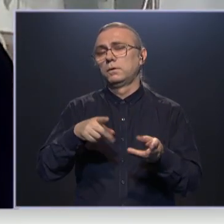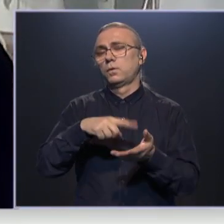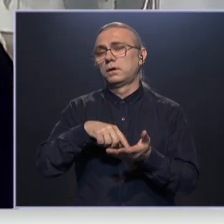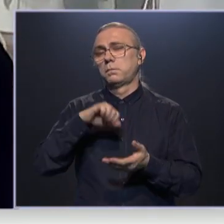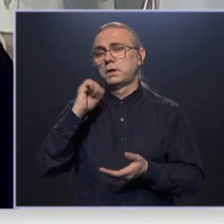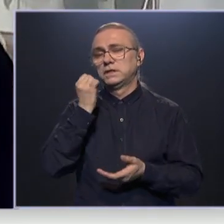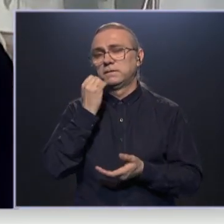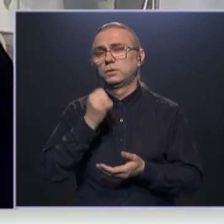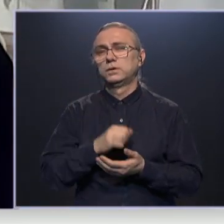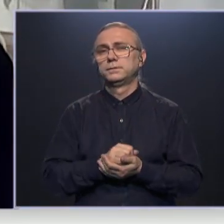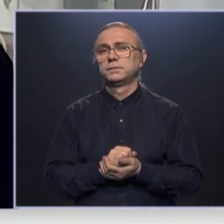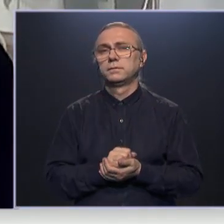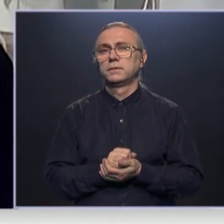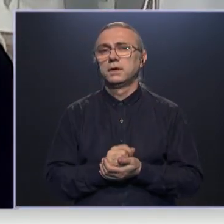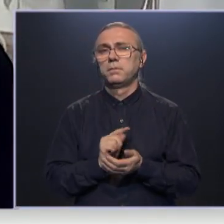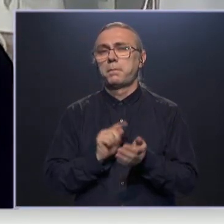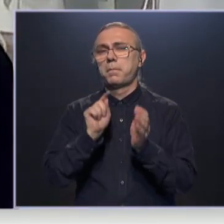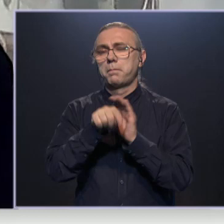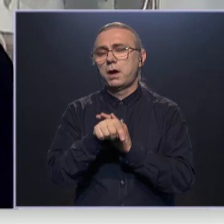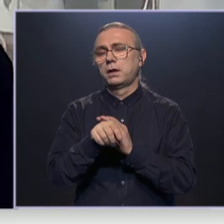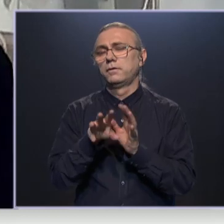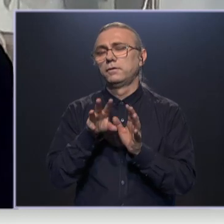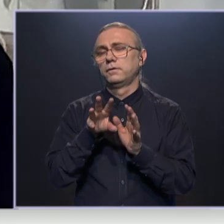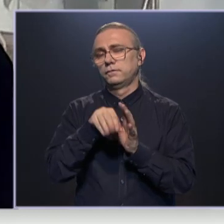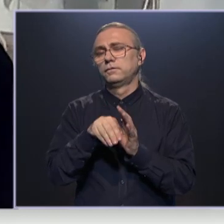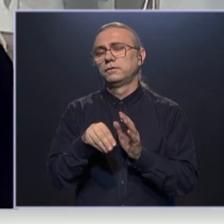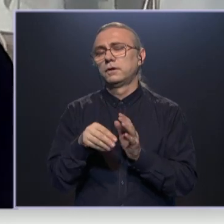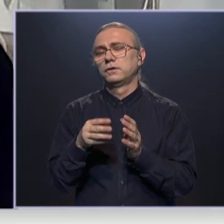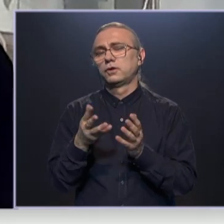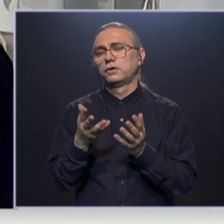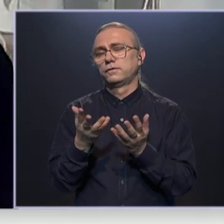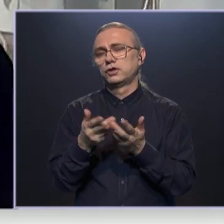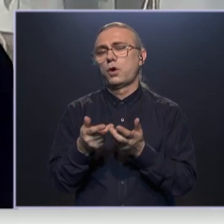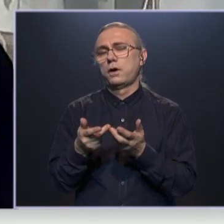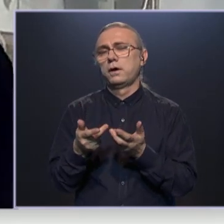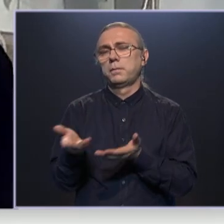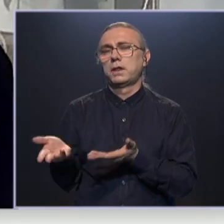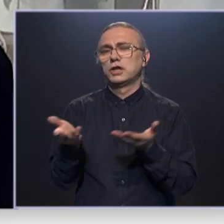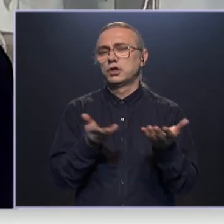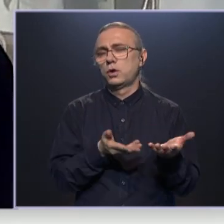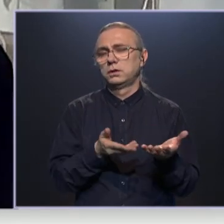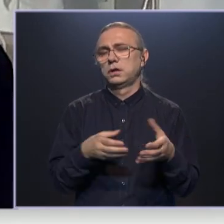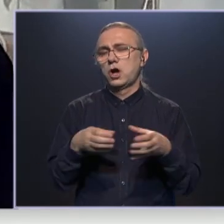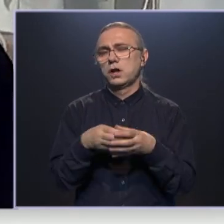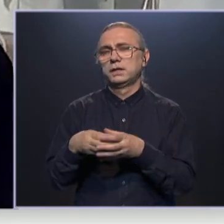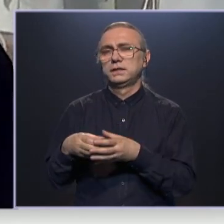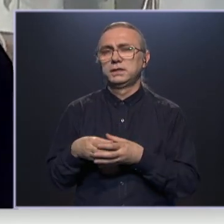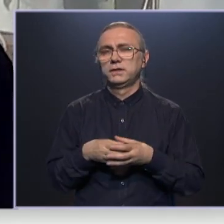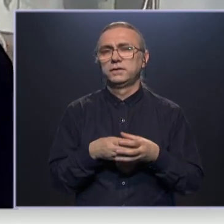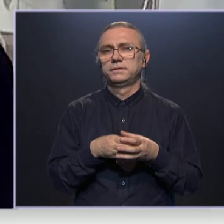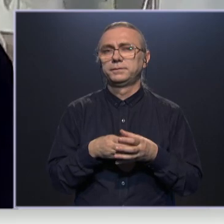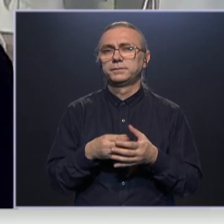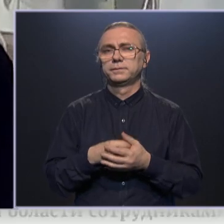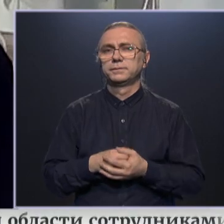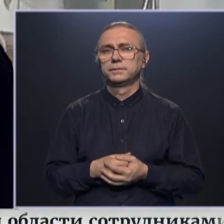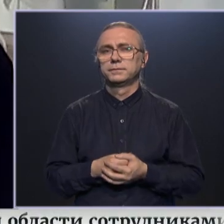и мы попали в число приглашенных коллективов 11-го международного конкурса хоровых